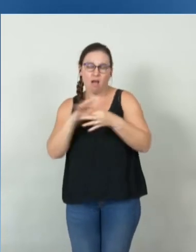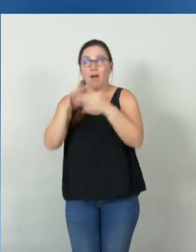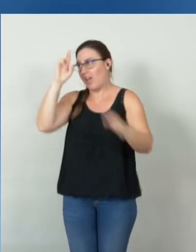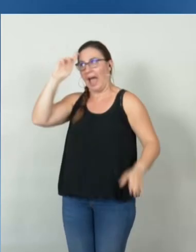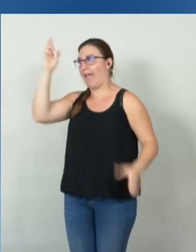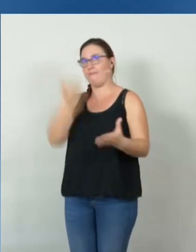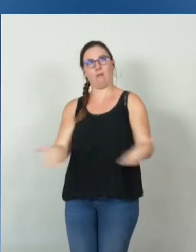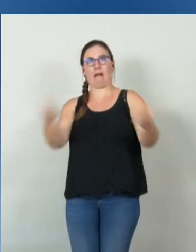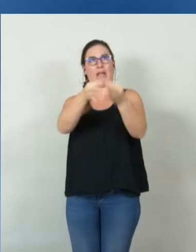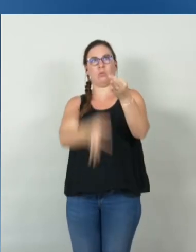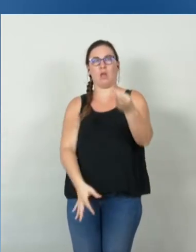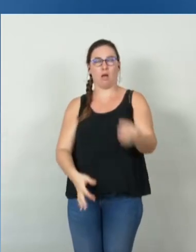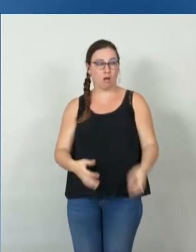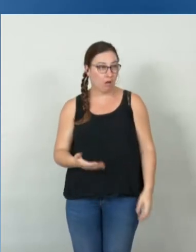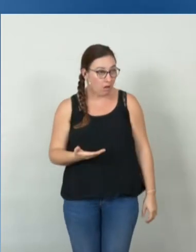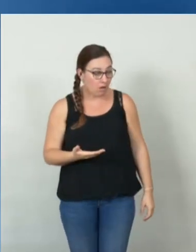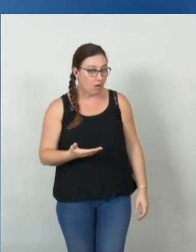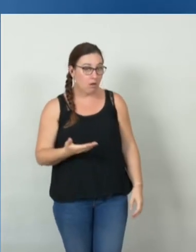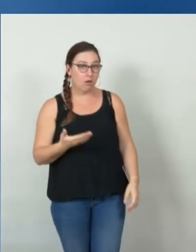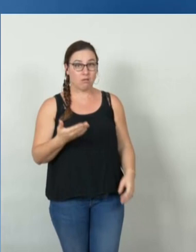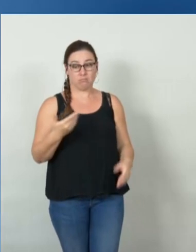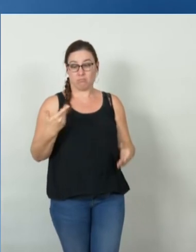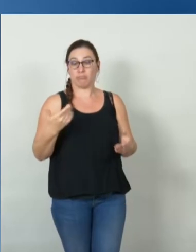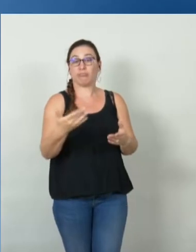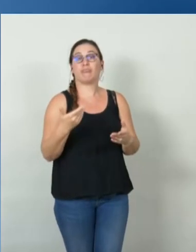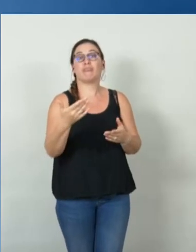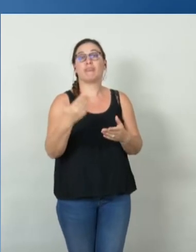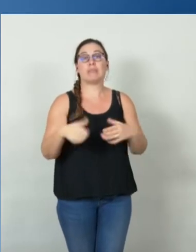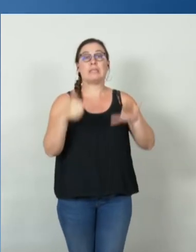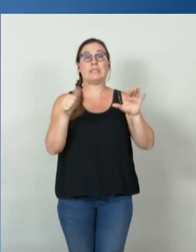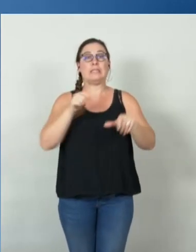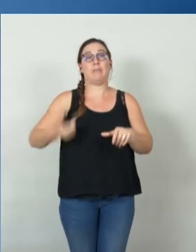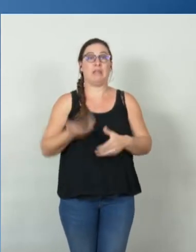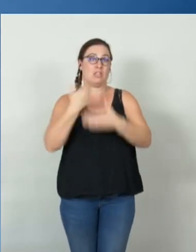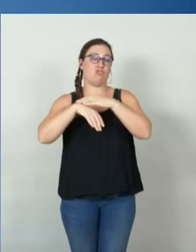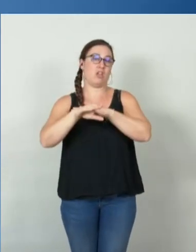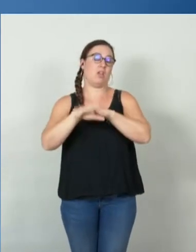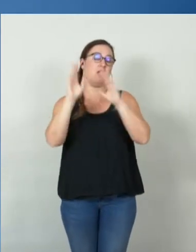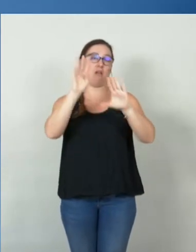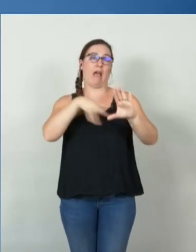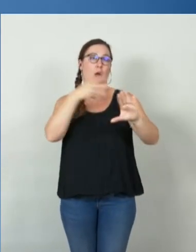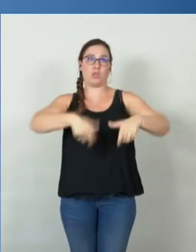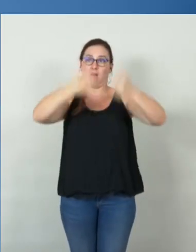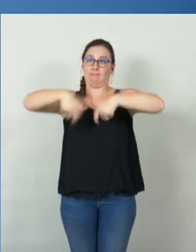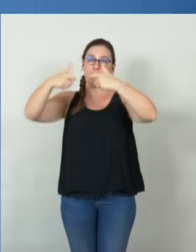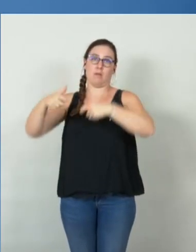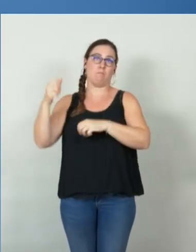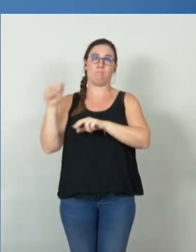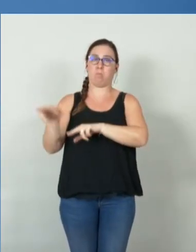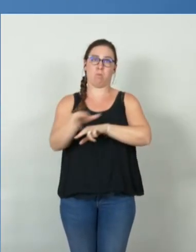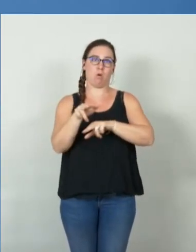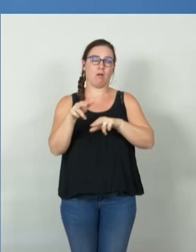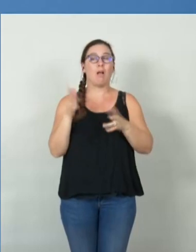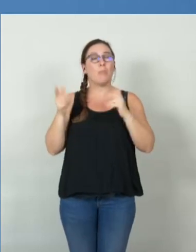rêver à quelques jours seulement de la fusillade faisant si blesser à l'Arlequin mais peut-être était une parodie